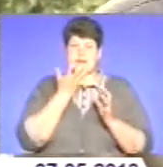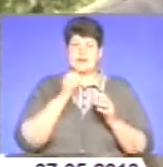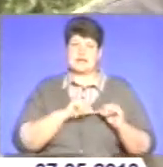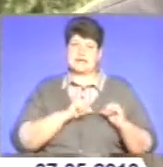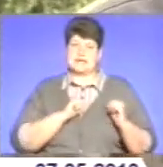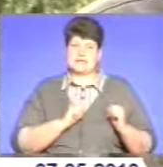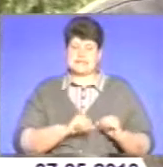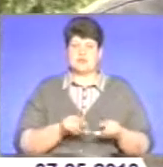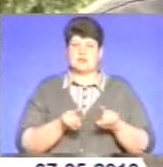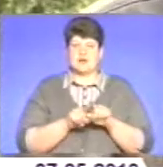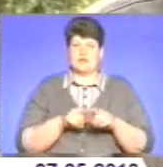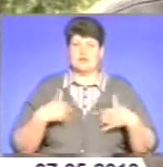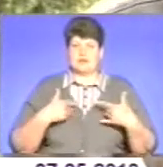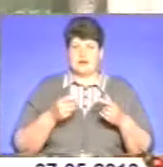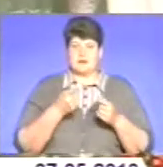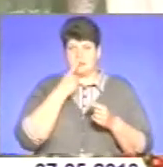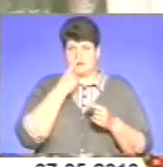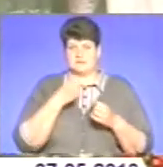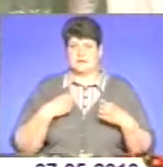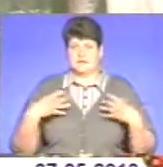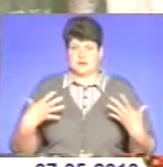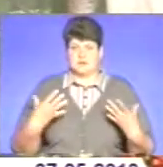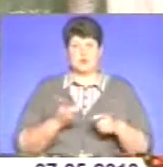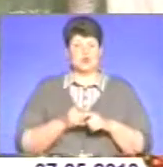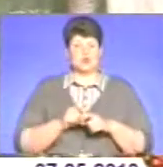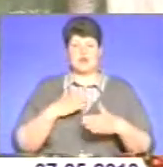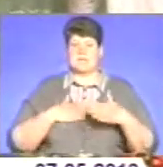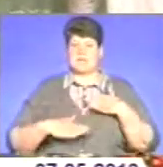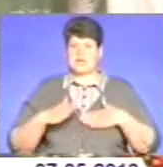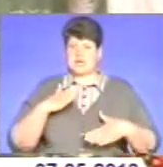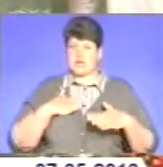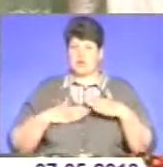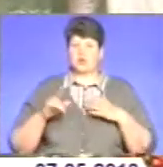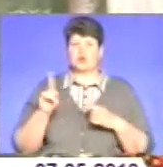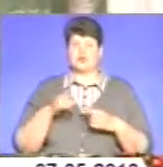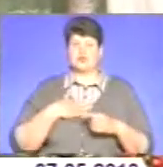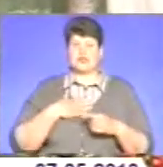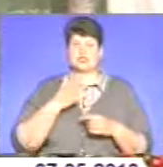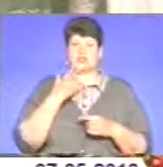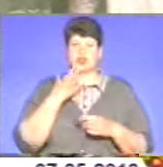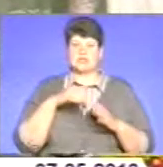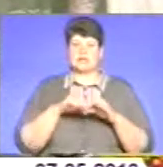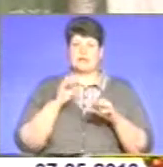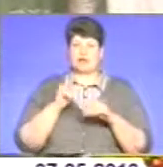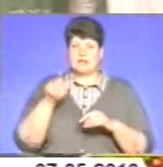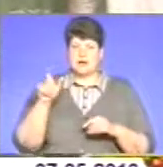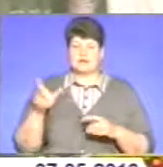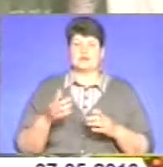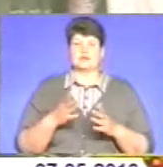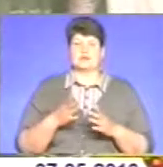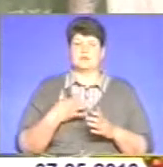їх вітав з прийдешніми святами. Дуже приємно, що наші народні депутати дбають про